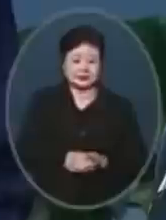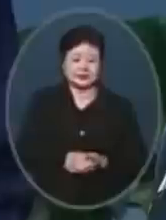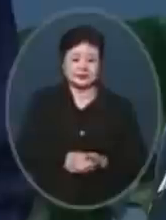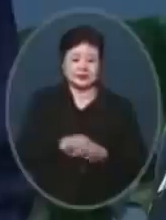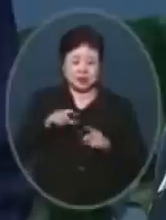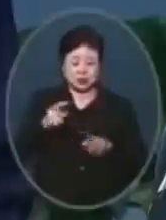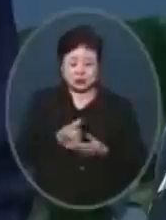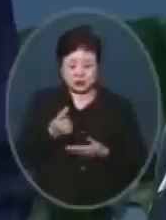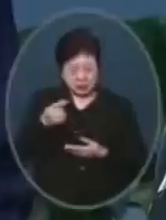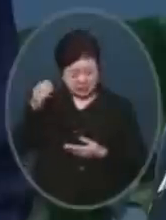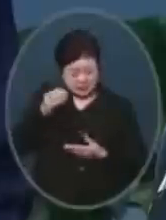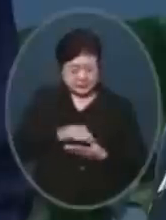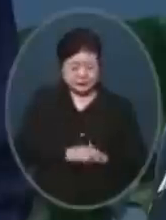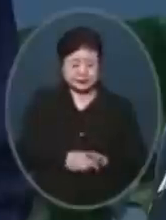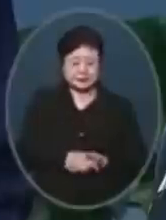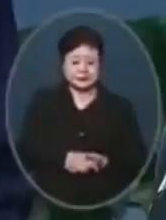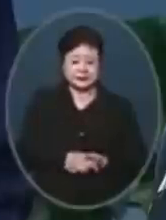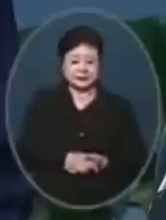애굽에서 나왔습니다.